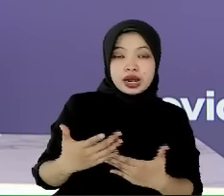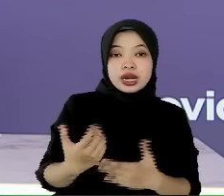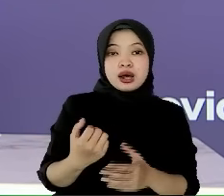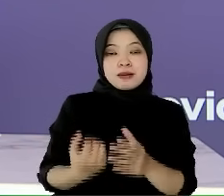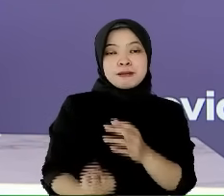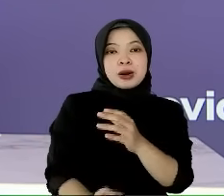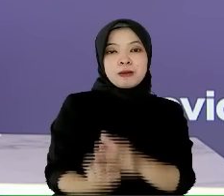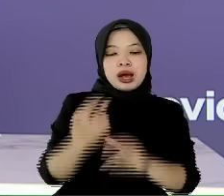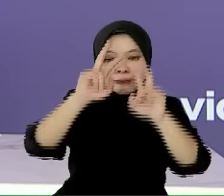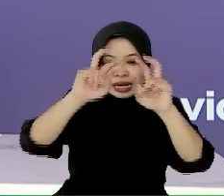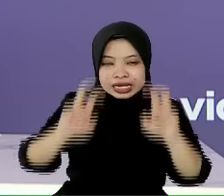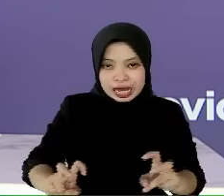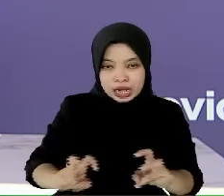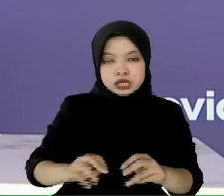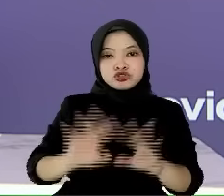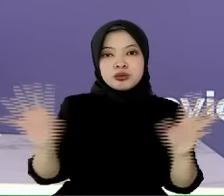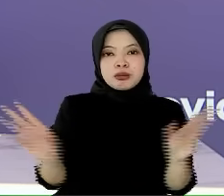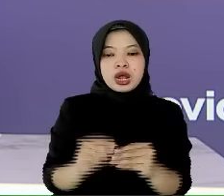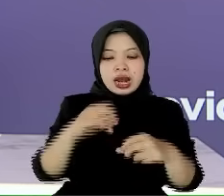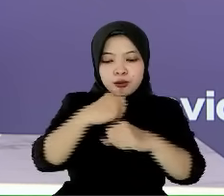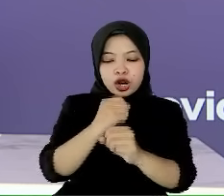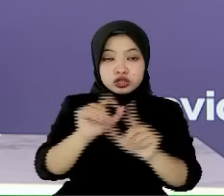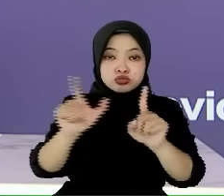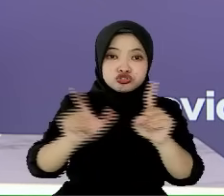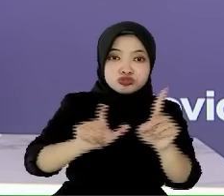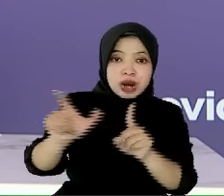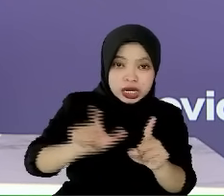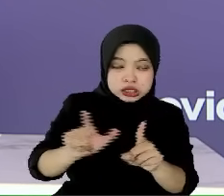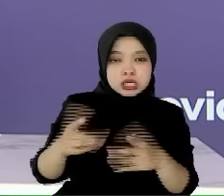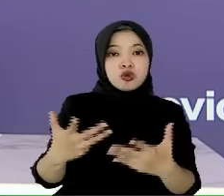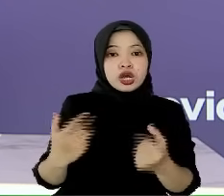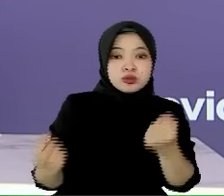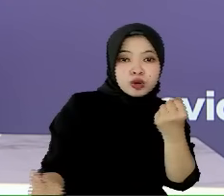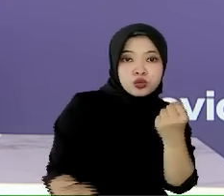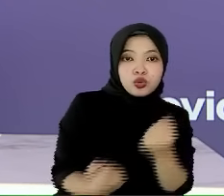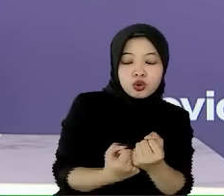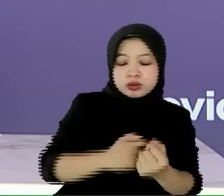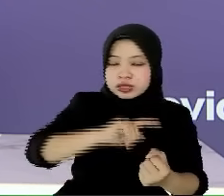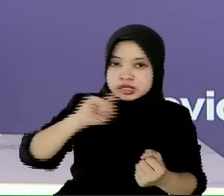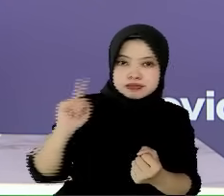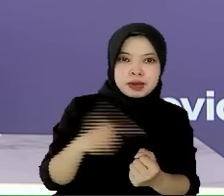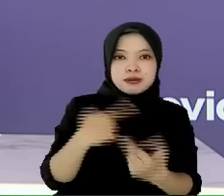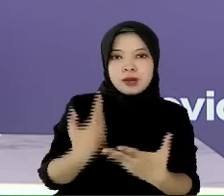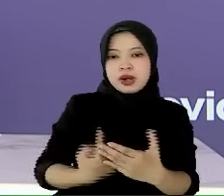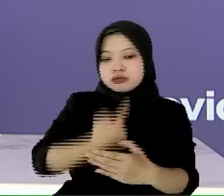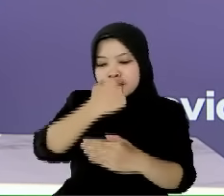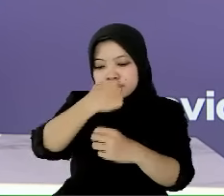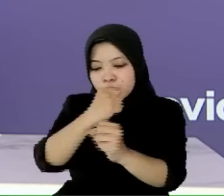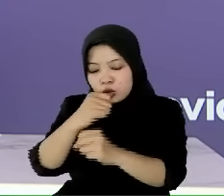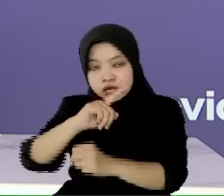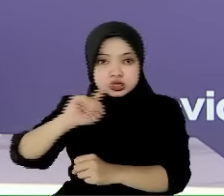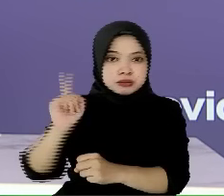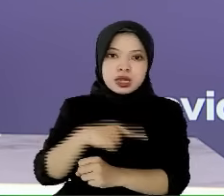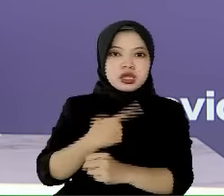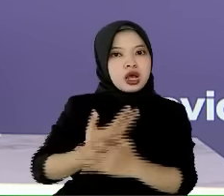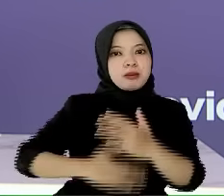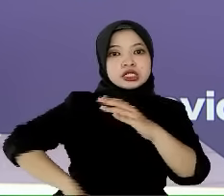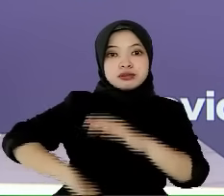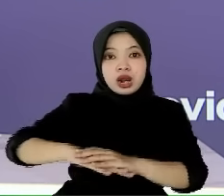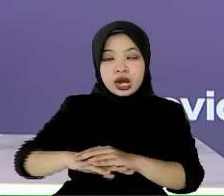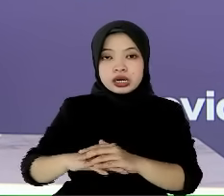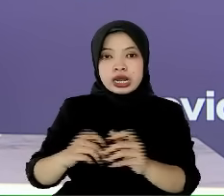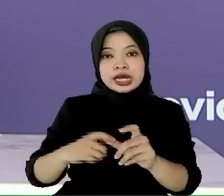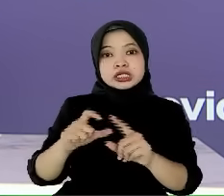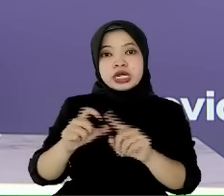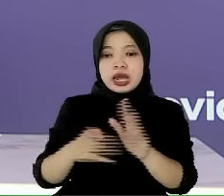yang didukung 17 laboratorium yang mampu mendukung upaya whole genome sequencing akan terus mengoptimalkan sumber